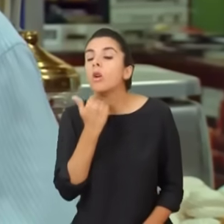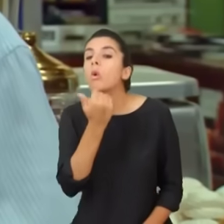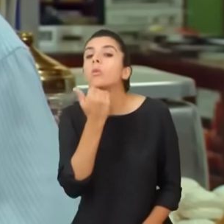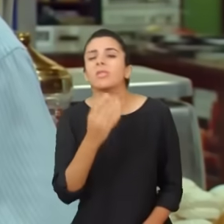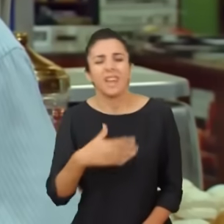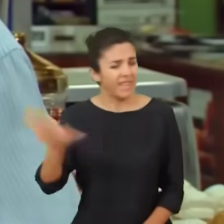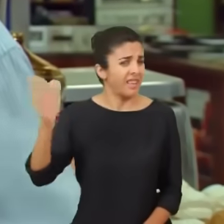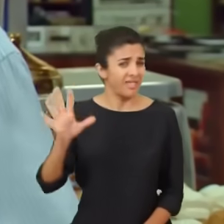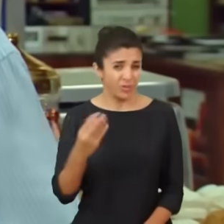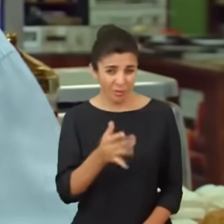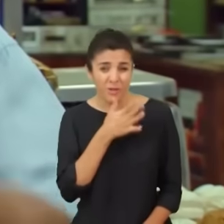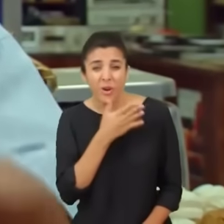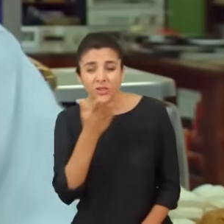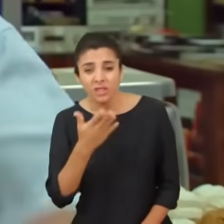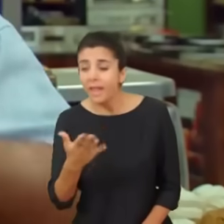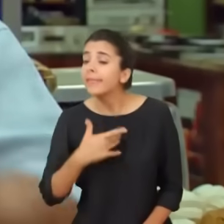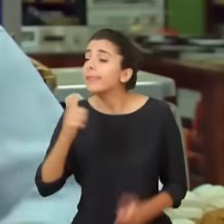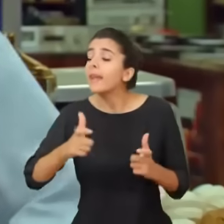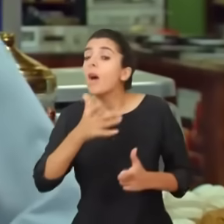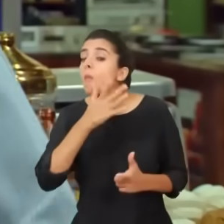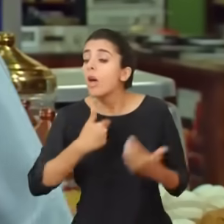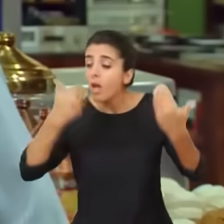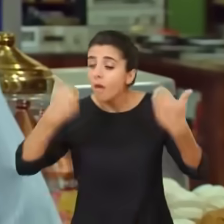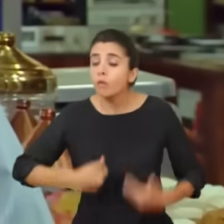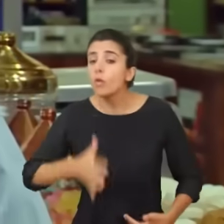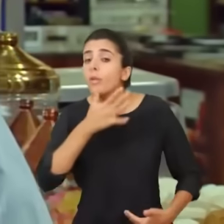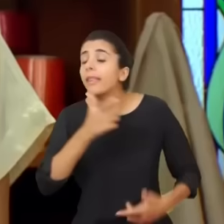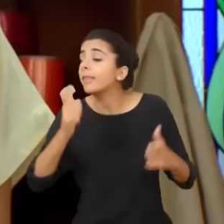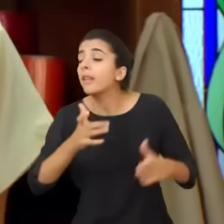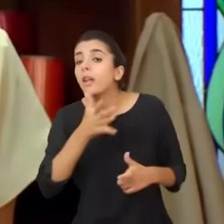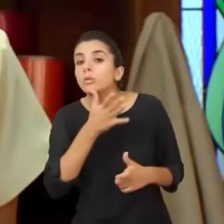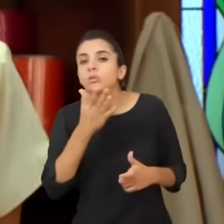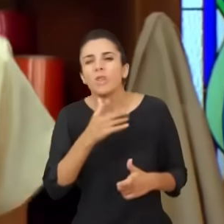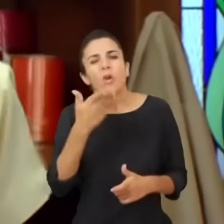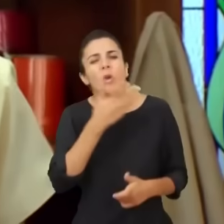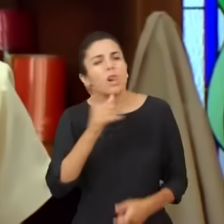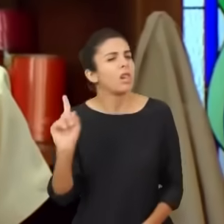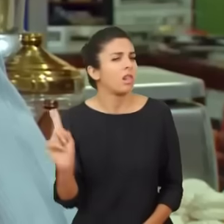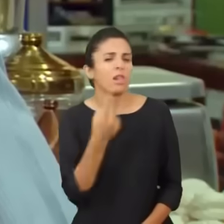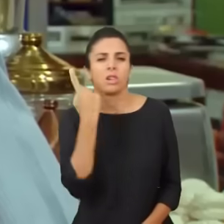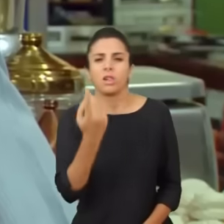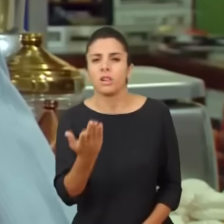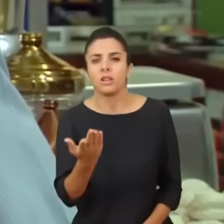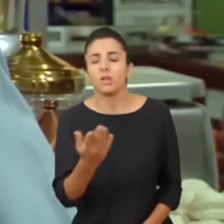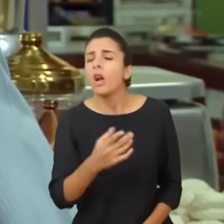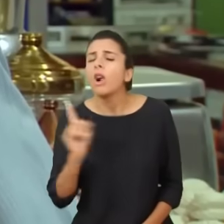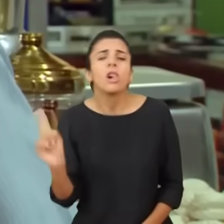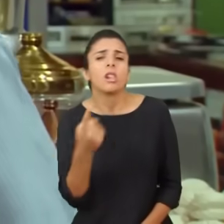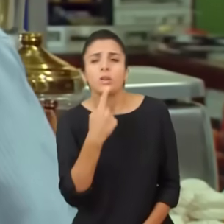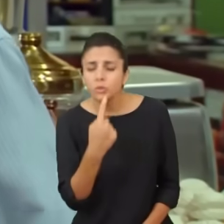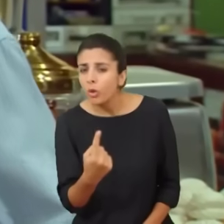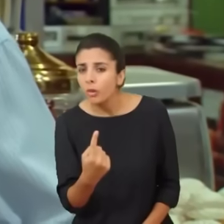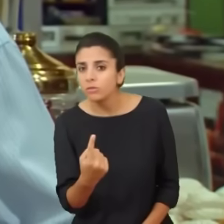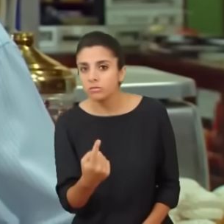çok bilmiş. Nereden biliyorsun sen benim şey ismi? Hayret bir şey. Tutamazsın. Tutamazsın.